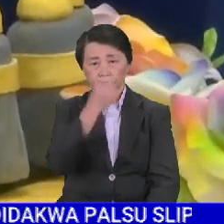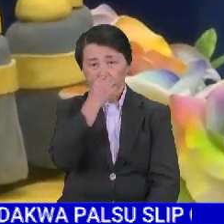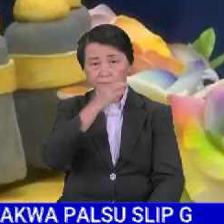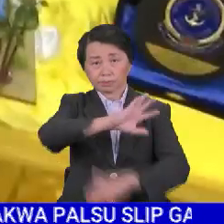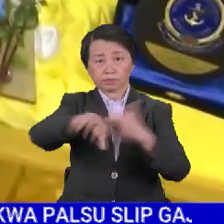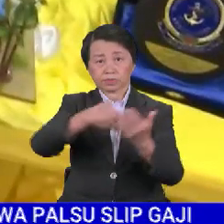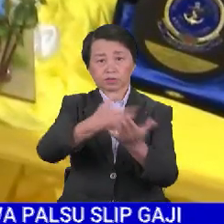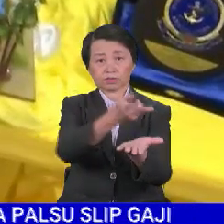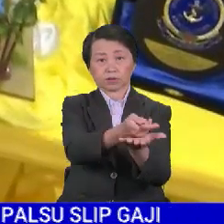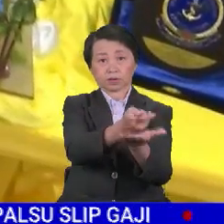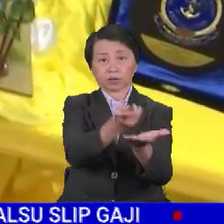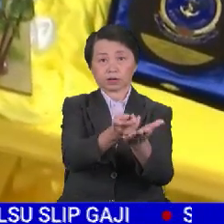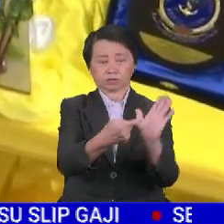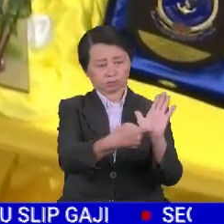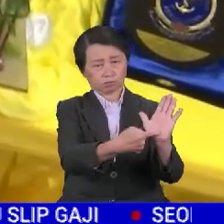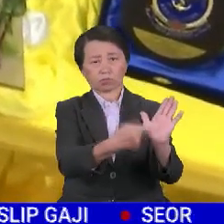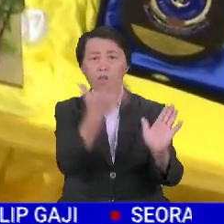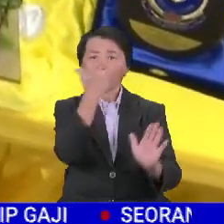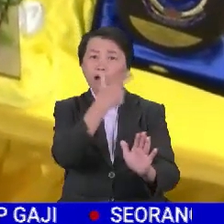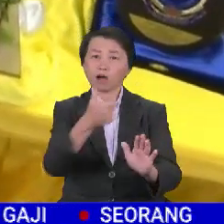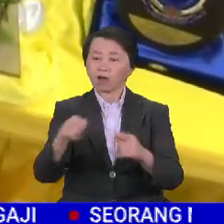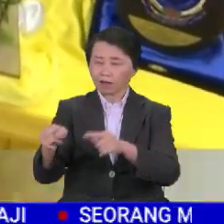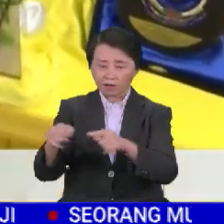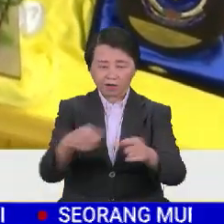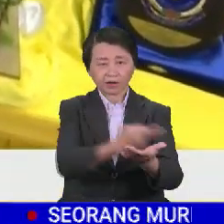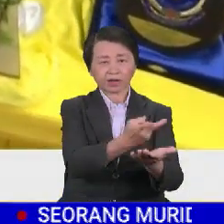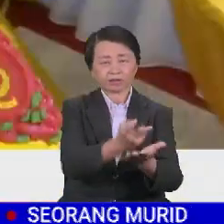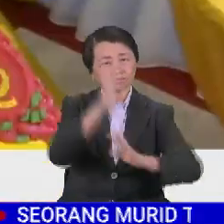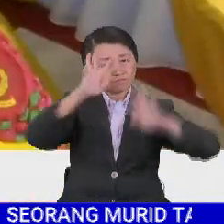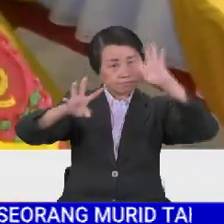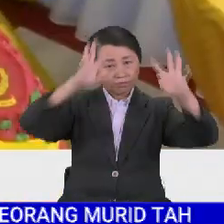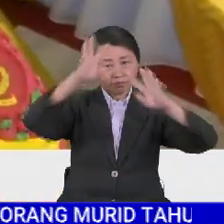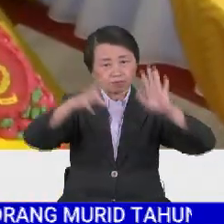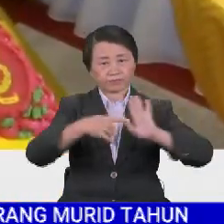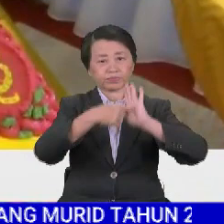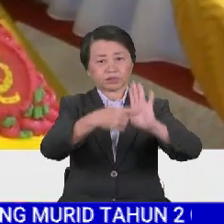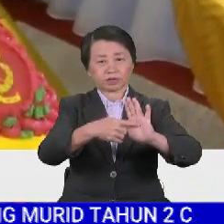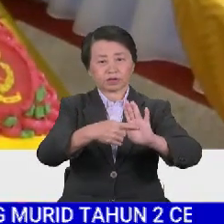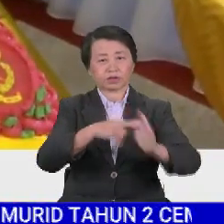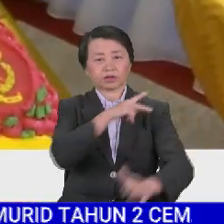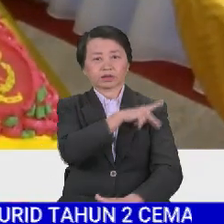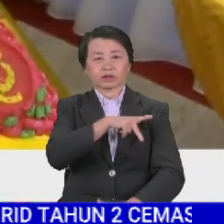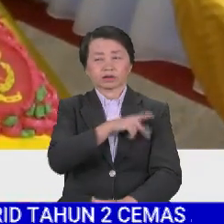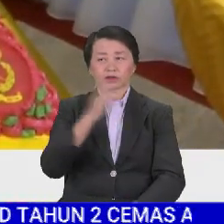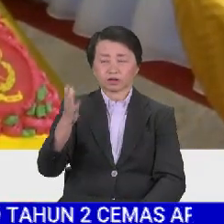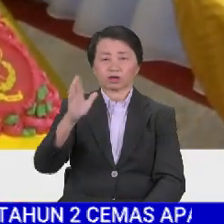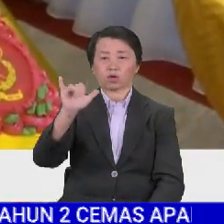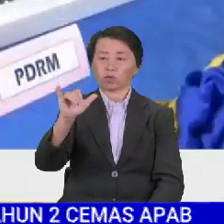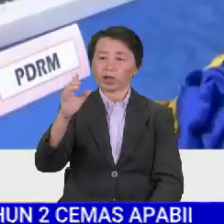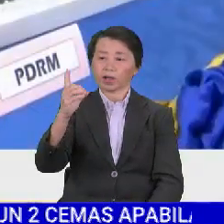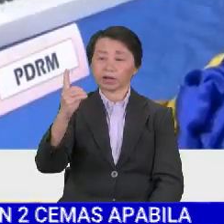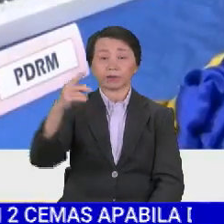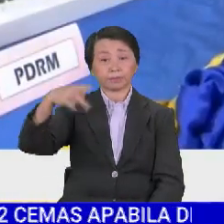Kesemua kek yang dipamerkan sangat menarik perhatian kerana dekorasi kreatif yang menggambarkan kepribadian Tun Dr. Johar